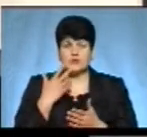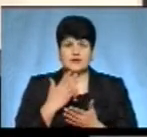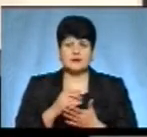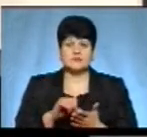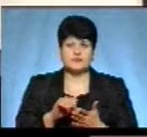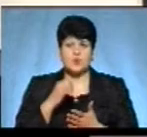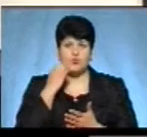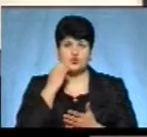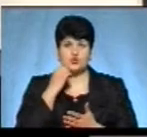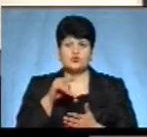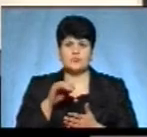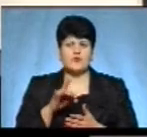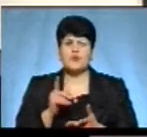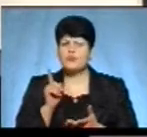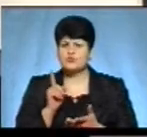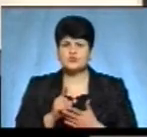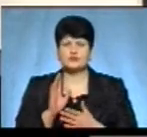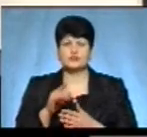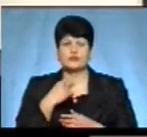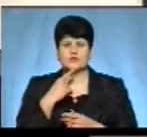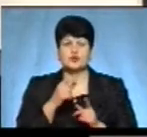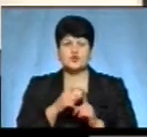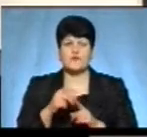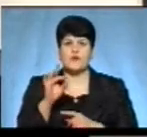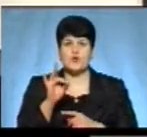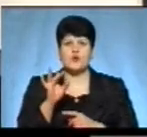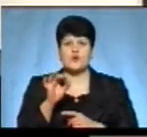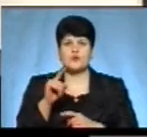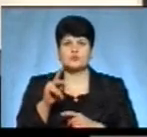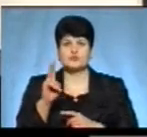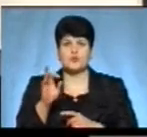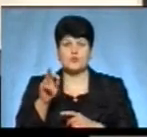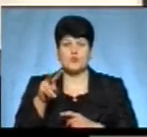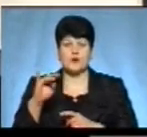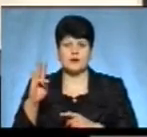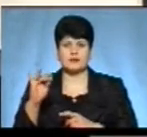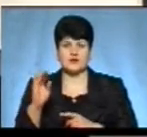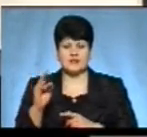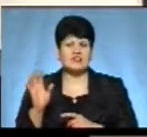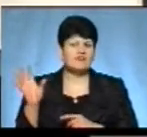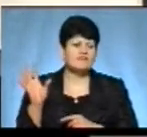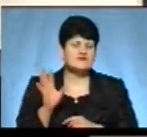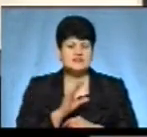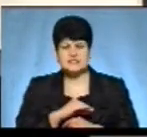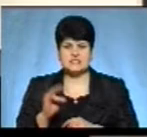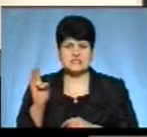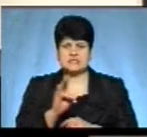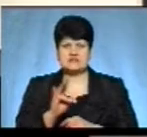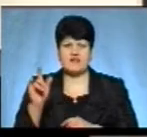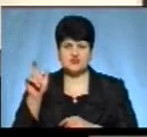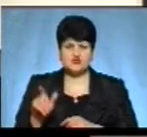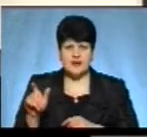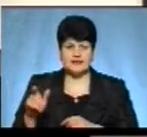патріархату, він обов'язково вживає такі слова, як розкольники, хоча всі єпископи, всі священники